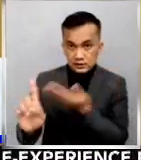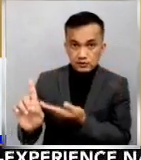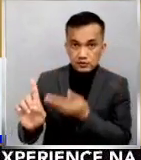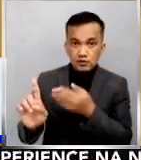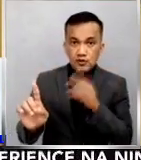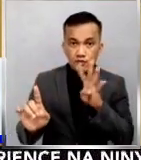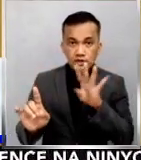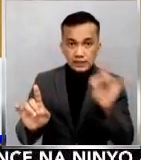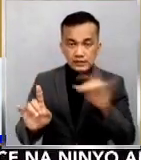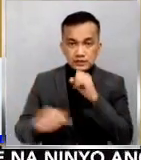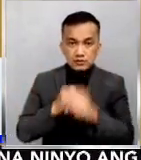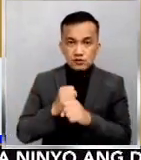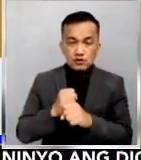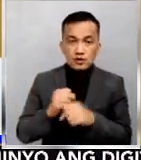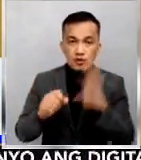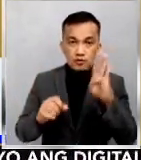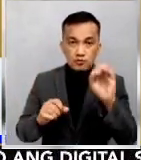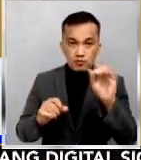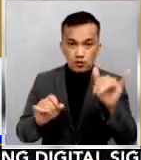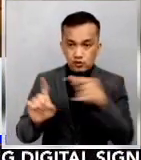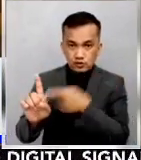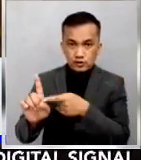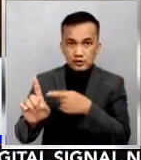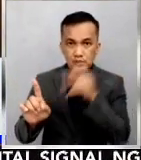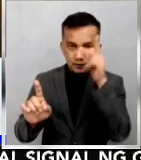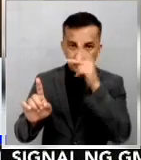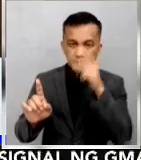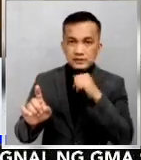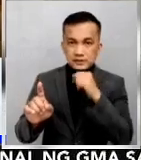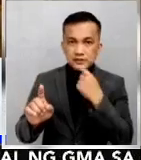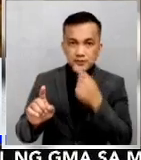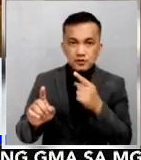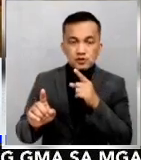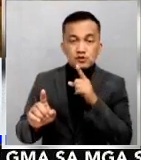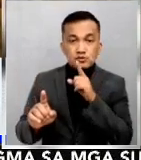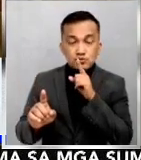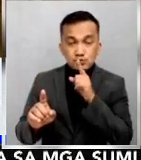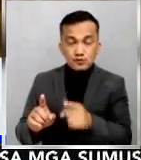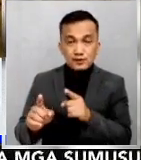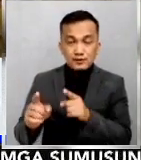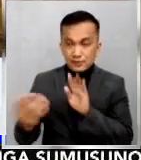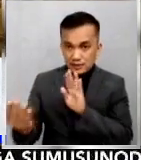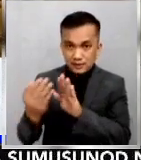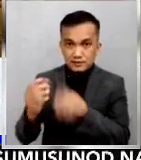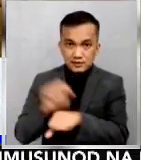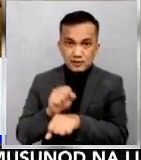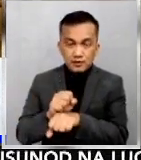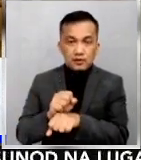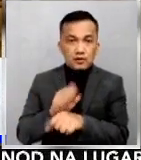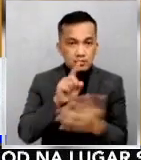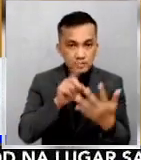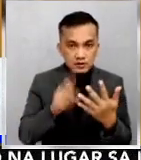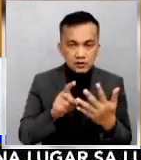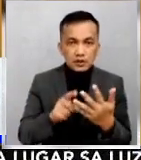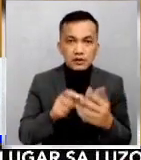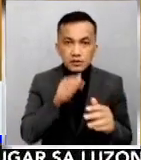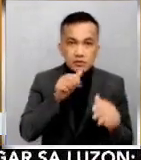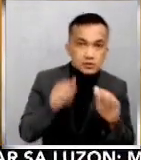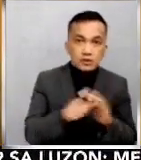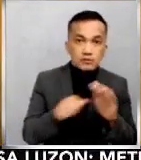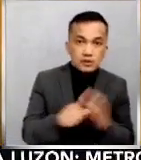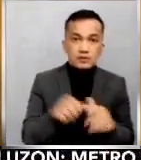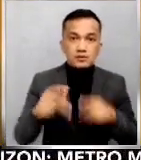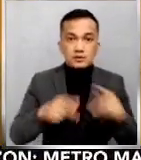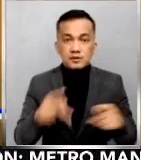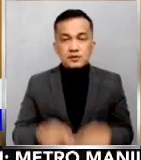Kung hindi raw piloso po at hindi nagsasabi ng totoo ang nakakaharap nila sa trabahong ito, pinagtataguan sila ng mga tao. Mahirap po